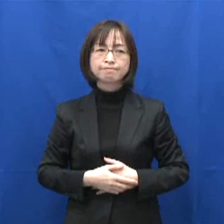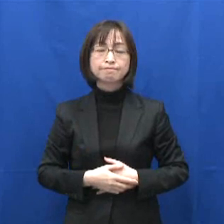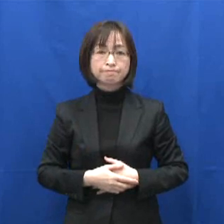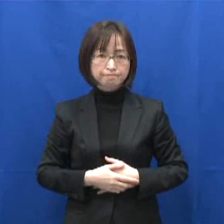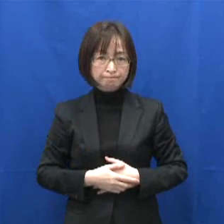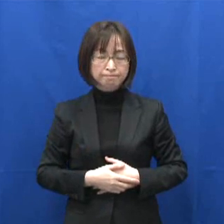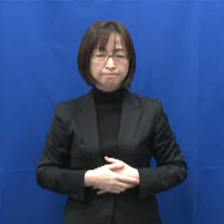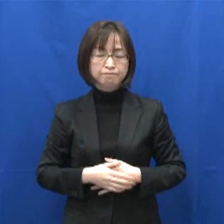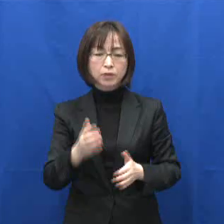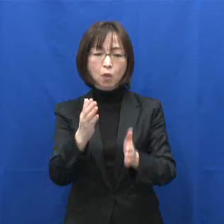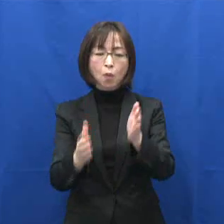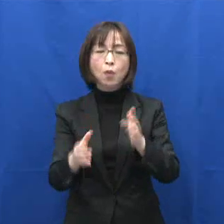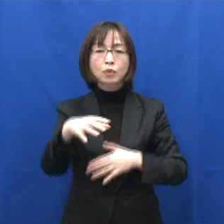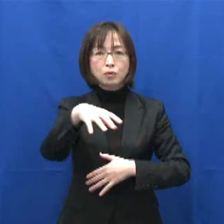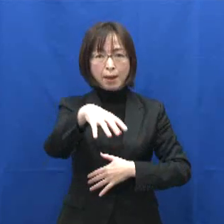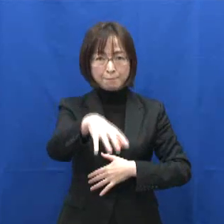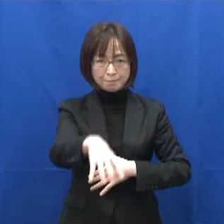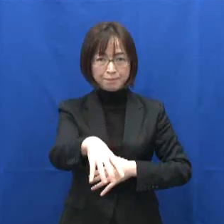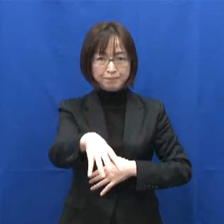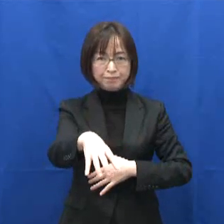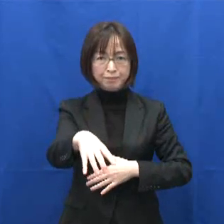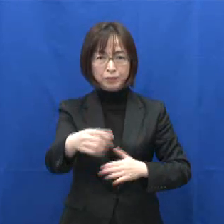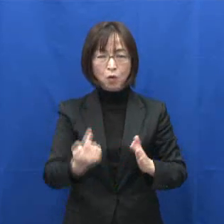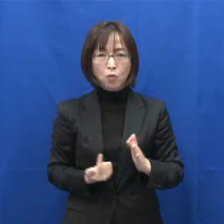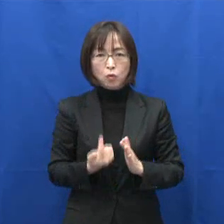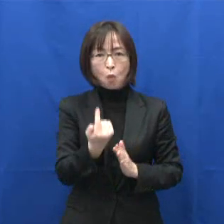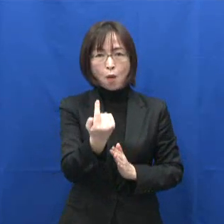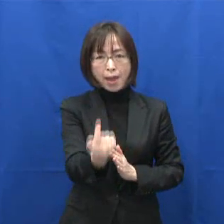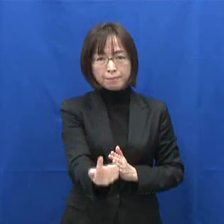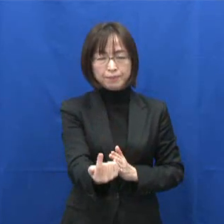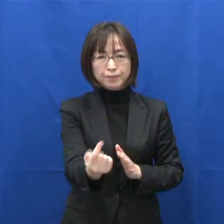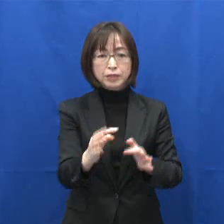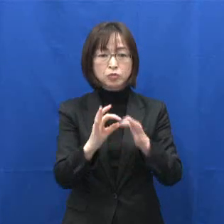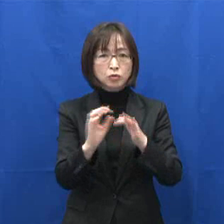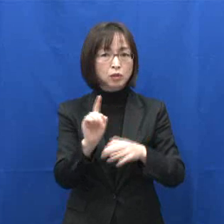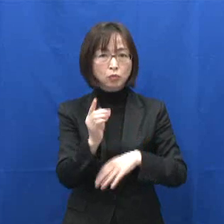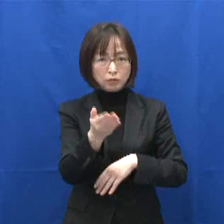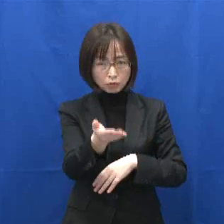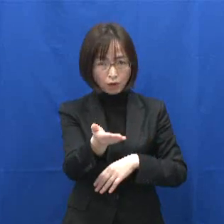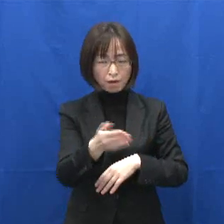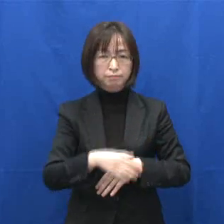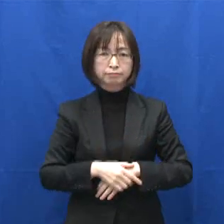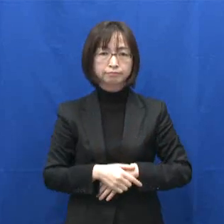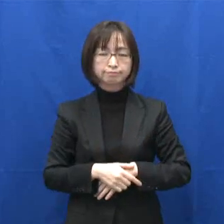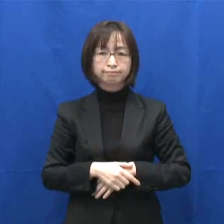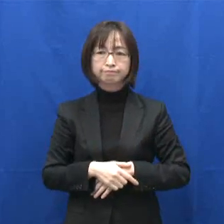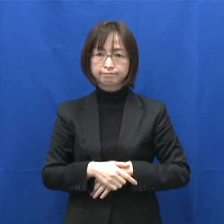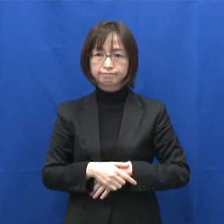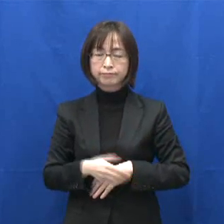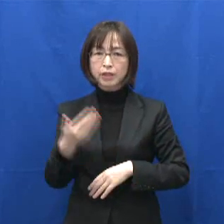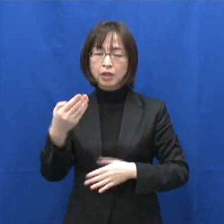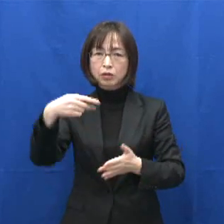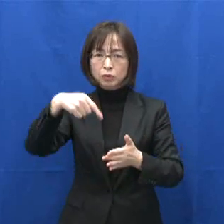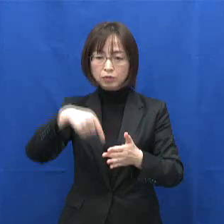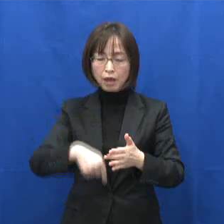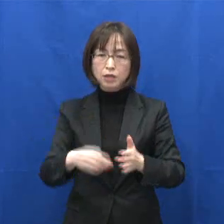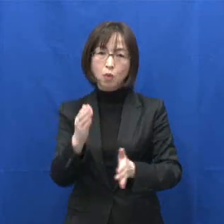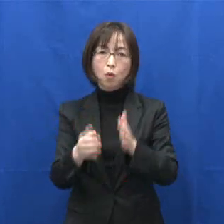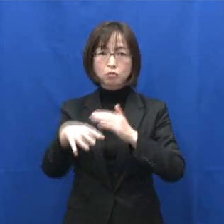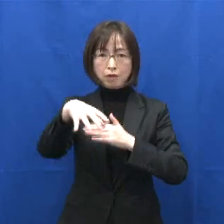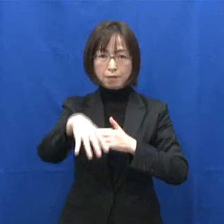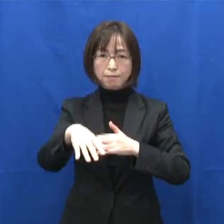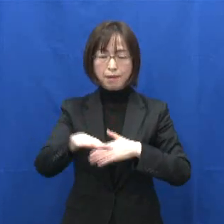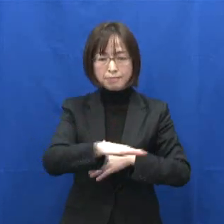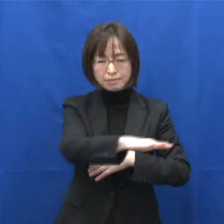では保育園の登園についてはいかがでしょうか。 区内の保育園についてもですね、